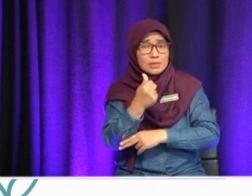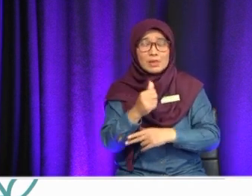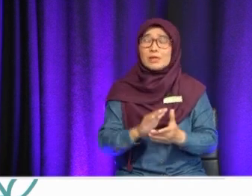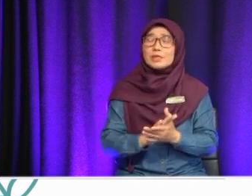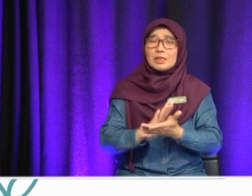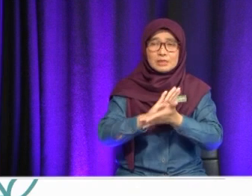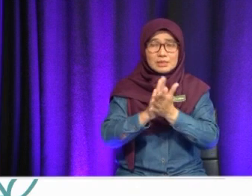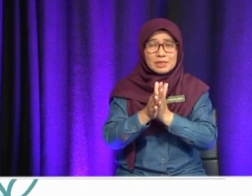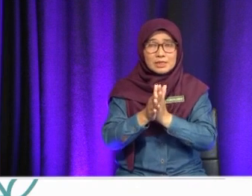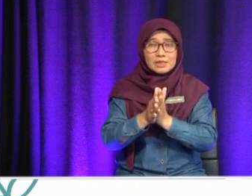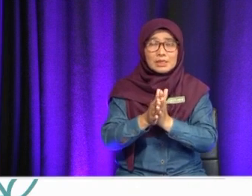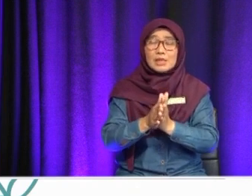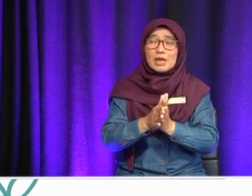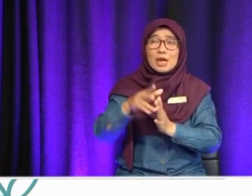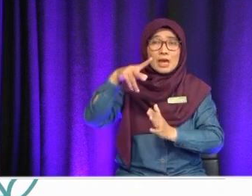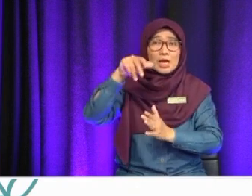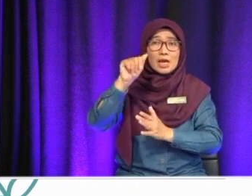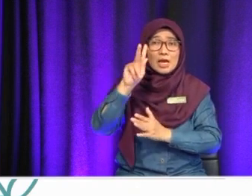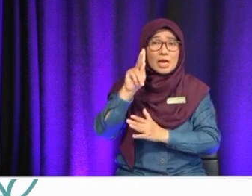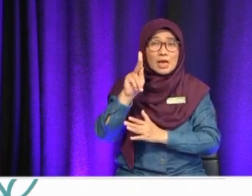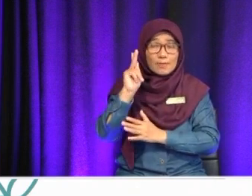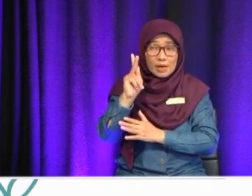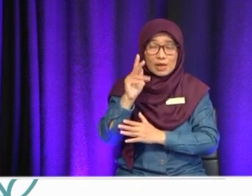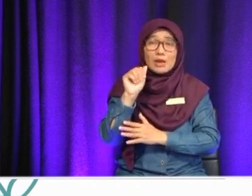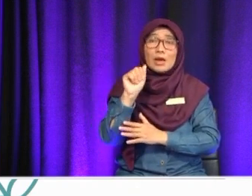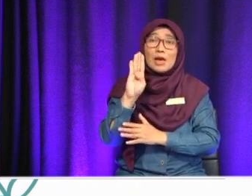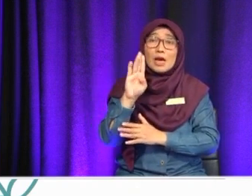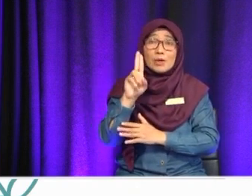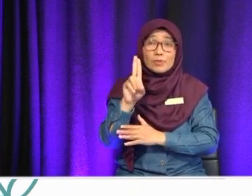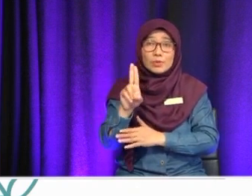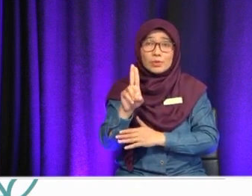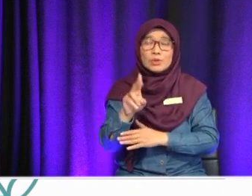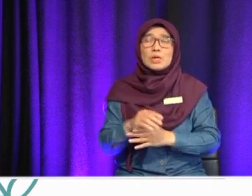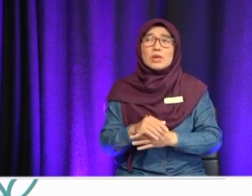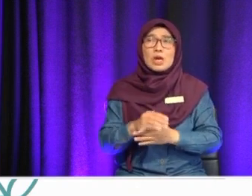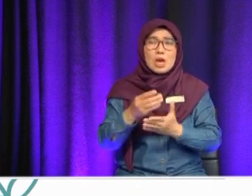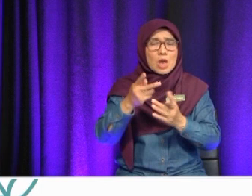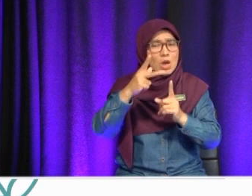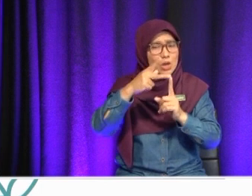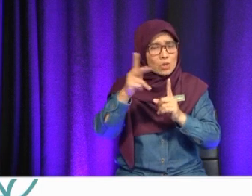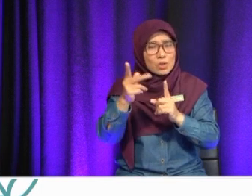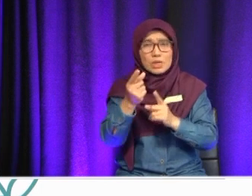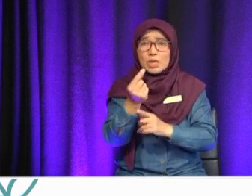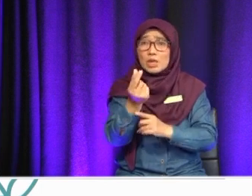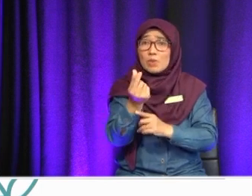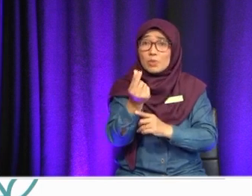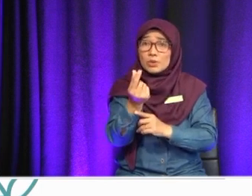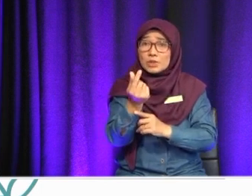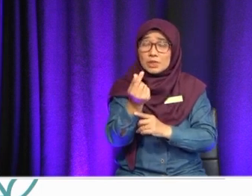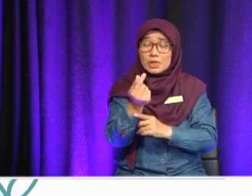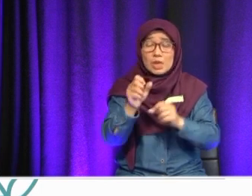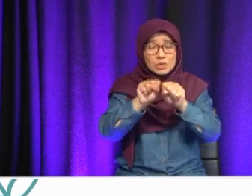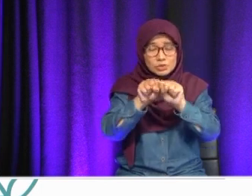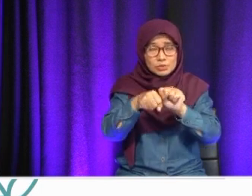meyakini kualiti air sirap Mak Limah tersebut dan Pak Abu sanggup mengeluarkan modal supaya Mak